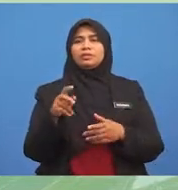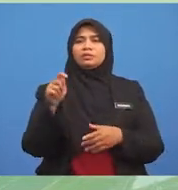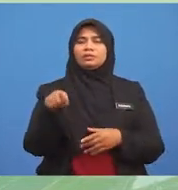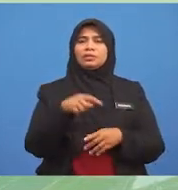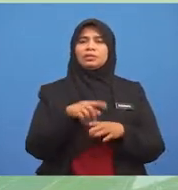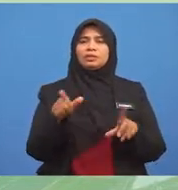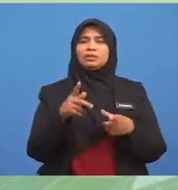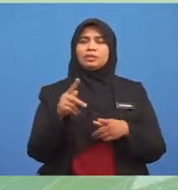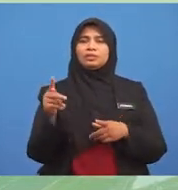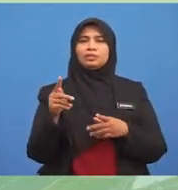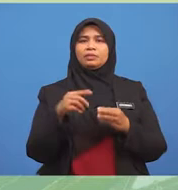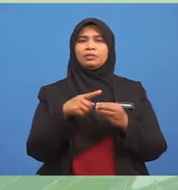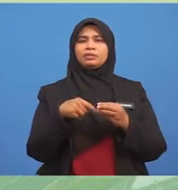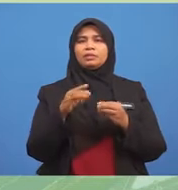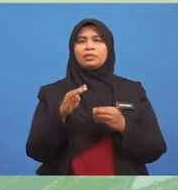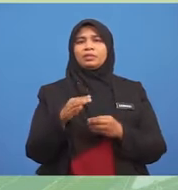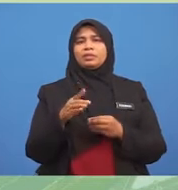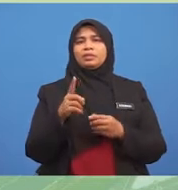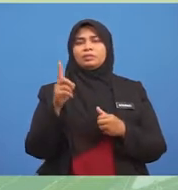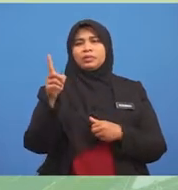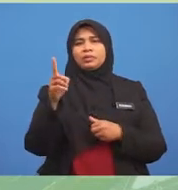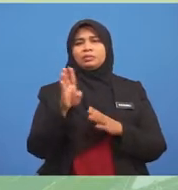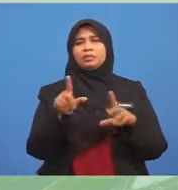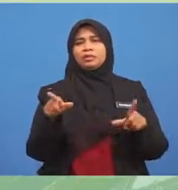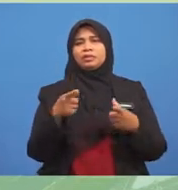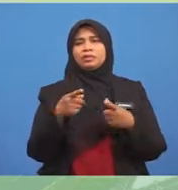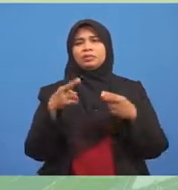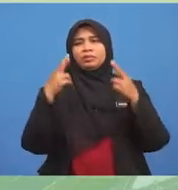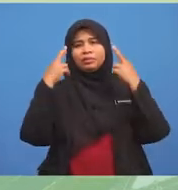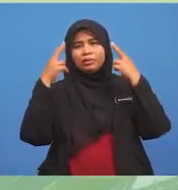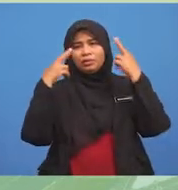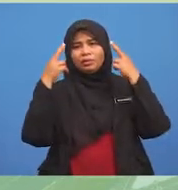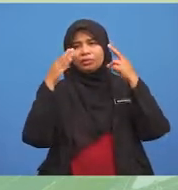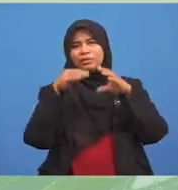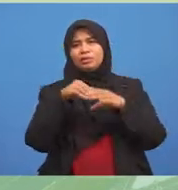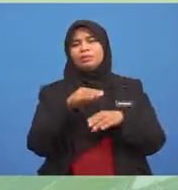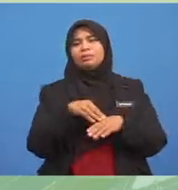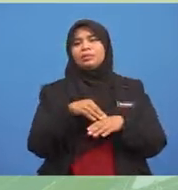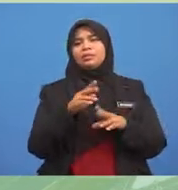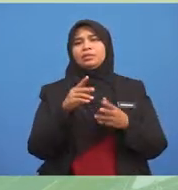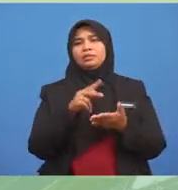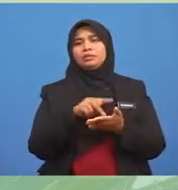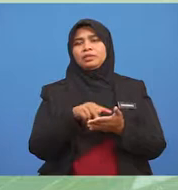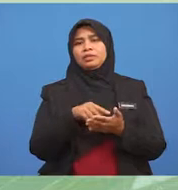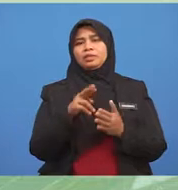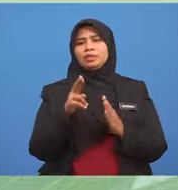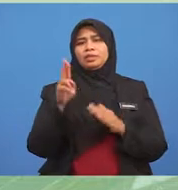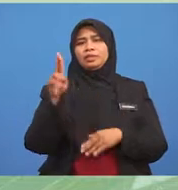dilakukan apabila yang pertama, berlaku keraguan pada bilangan rakaat dalam